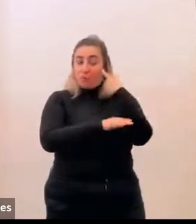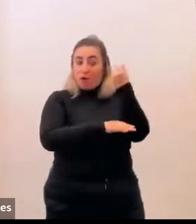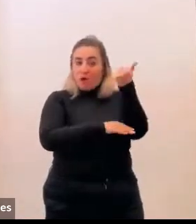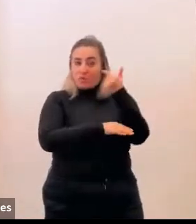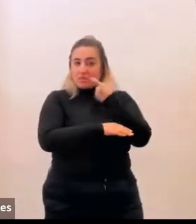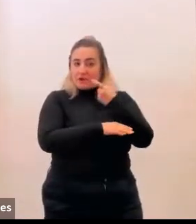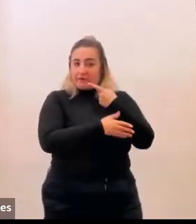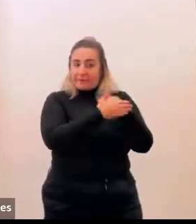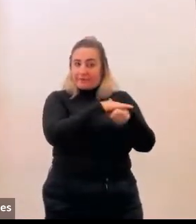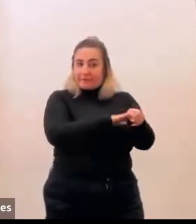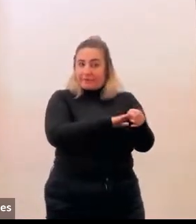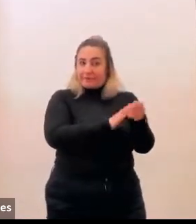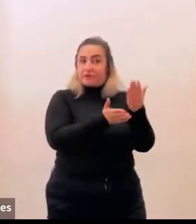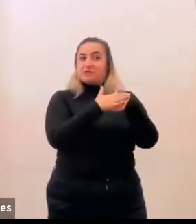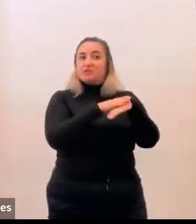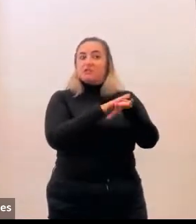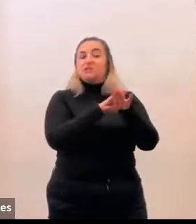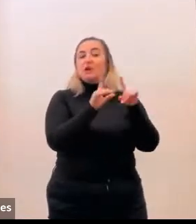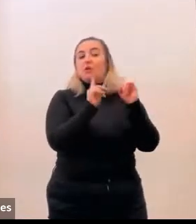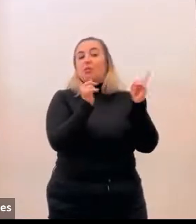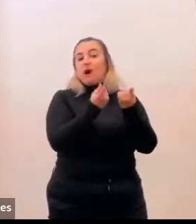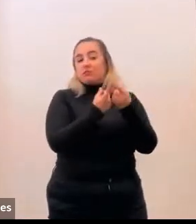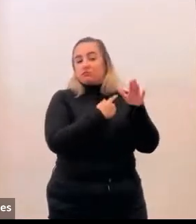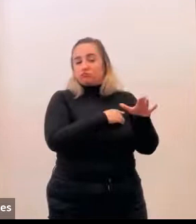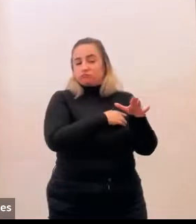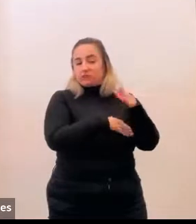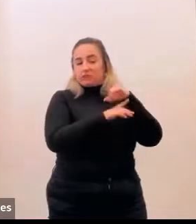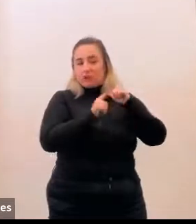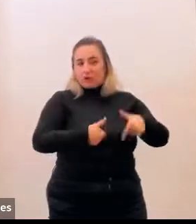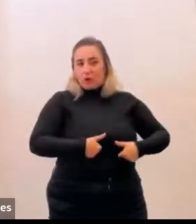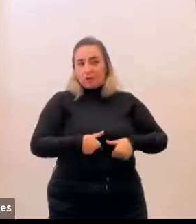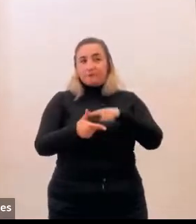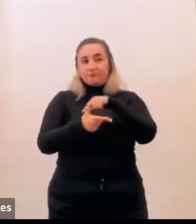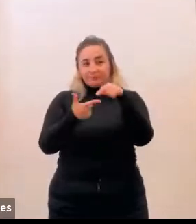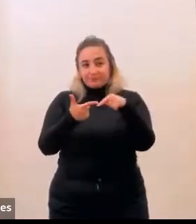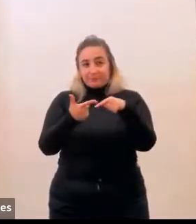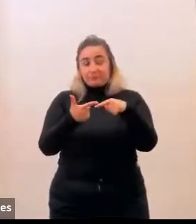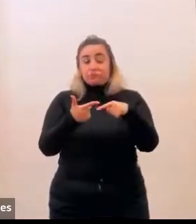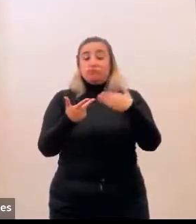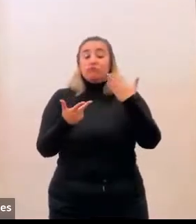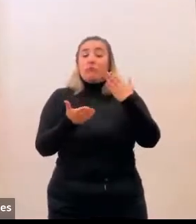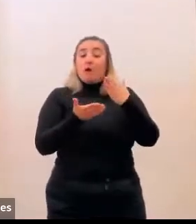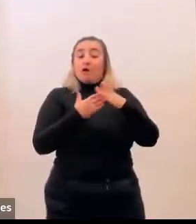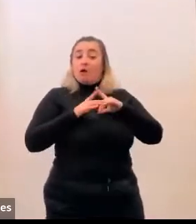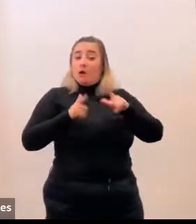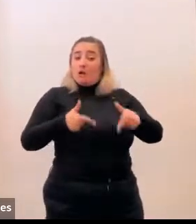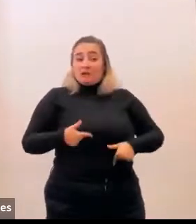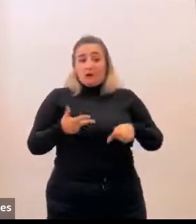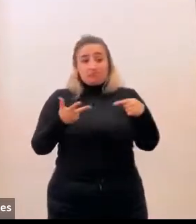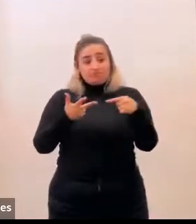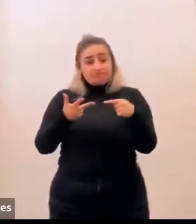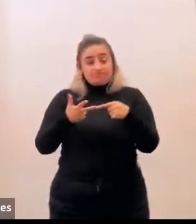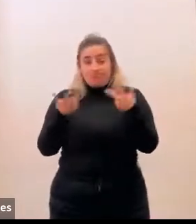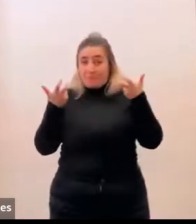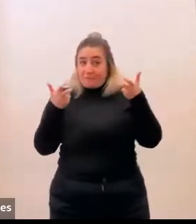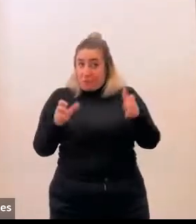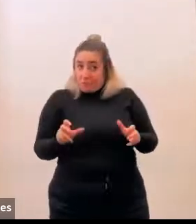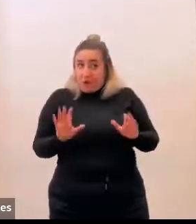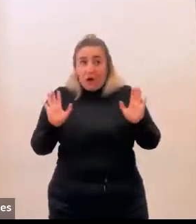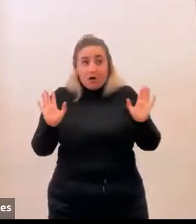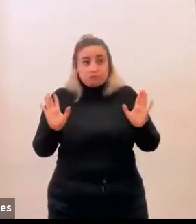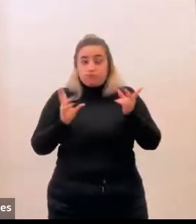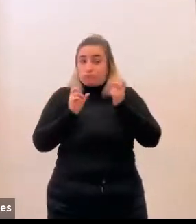élève à la coopérative de l'école. Enfin, les écoles qui ne souhaitent pas partir en séjour pourront s'orienter vers